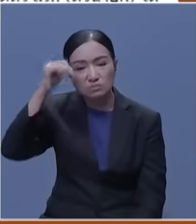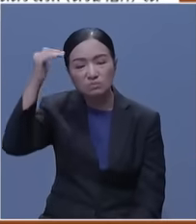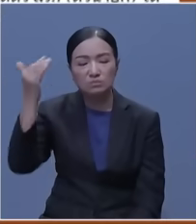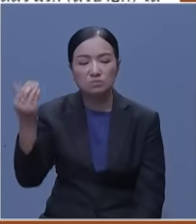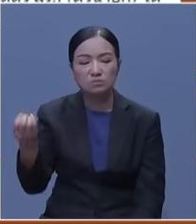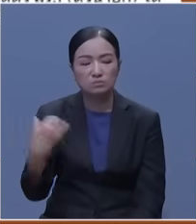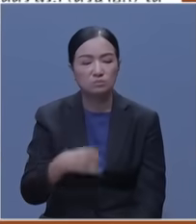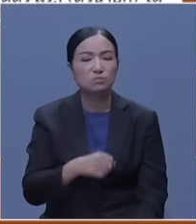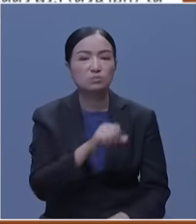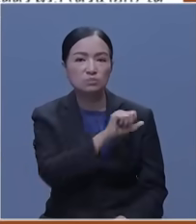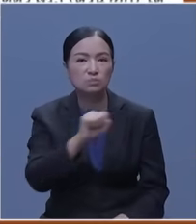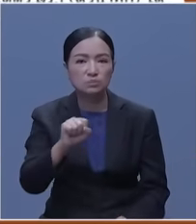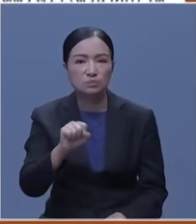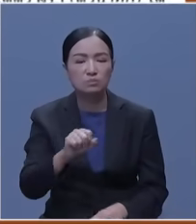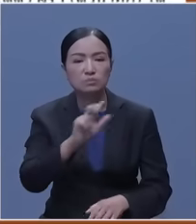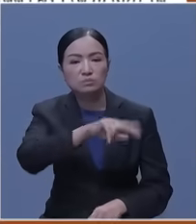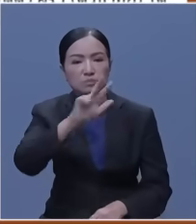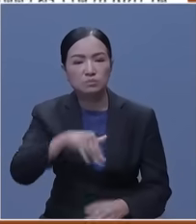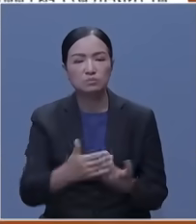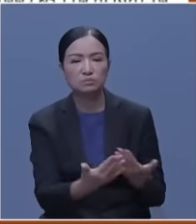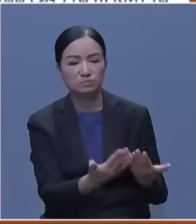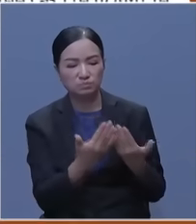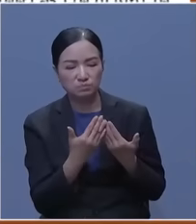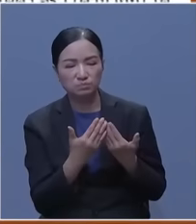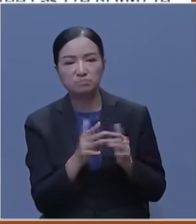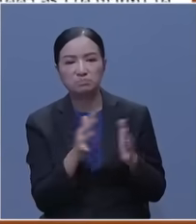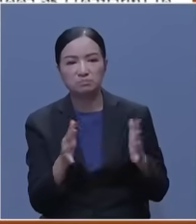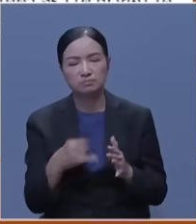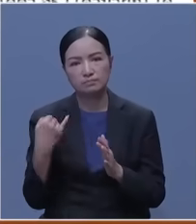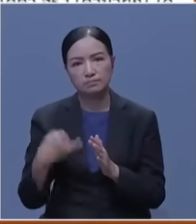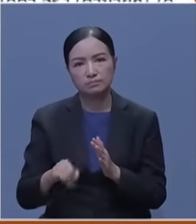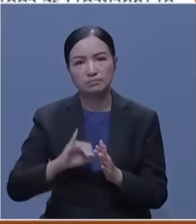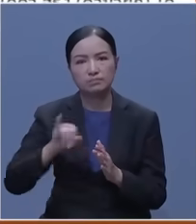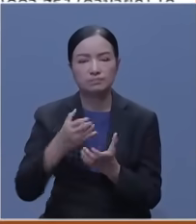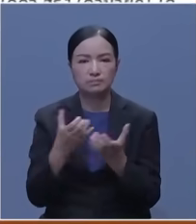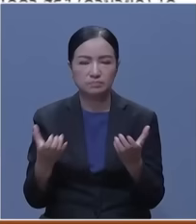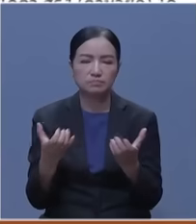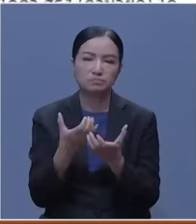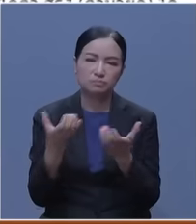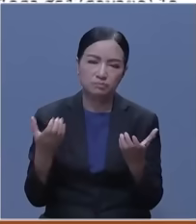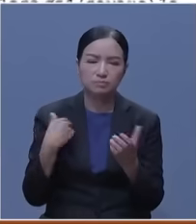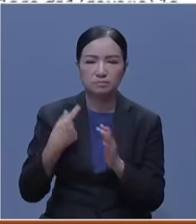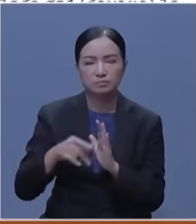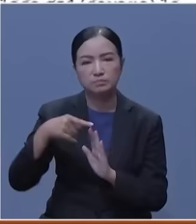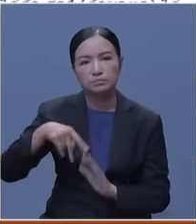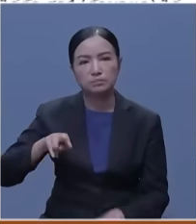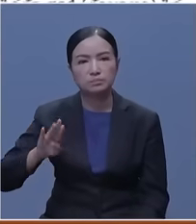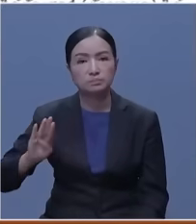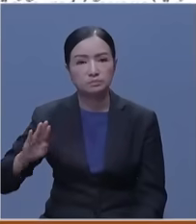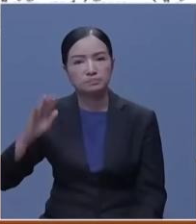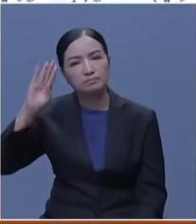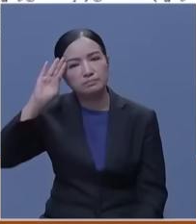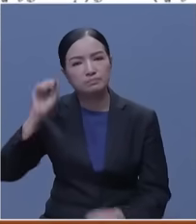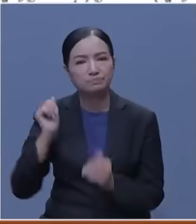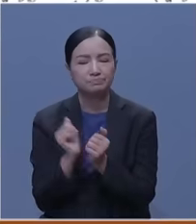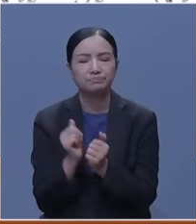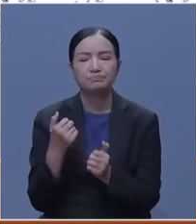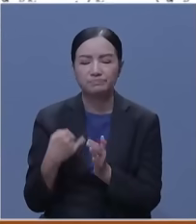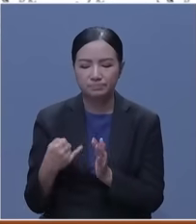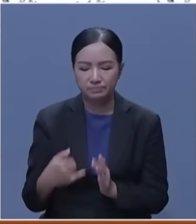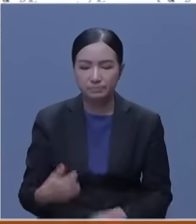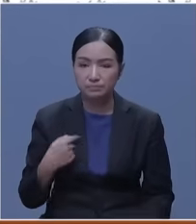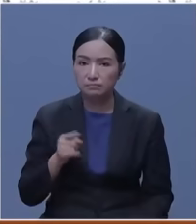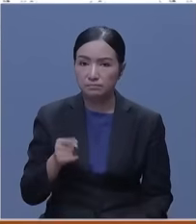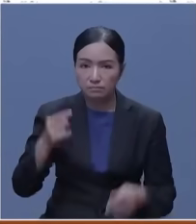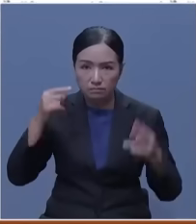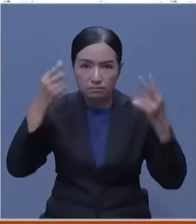ฝากกันมาเยอะนั้นผิดทั้งรัฐธรรมนูญจริยธรรมนักการเมืองและพ.ร.บ.ตำรวจคุณโรมบอกว่าเป็นถึงน